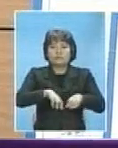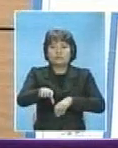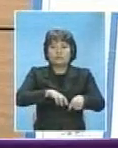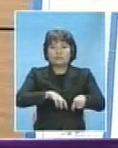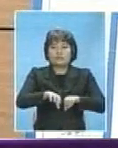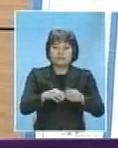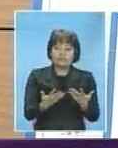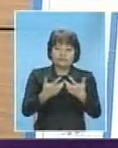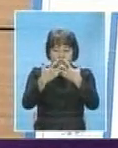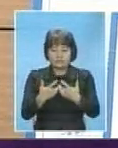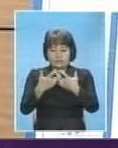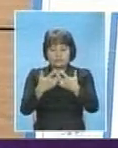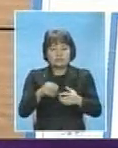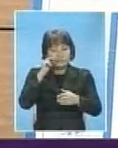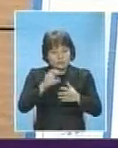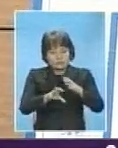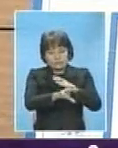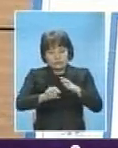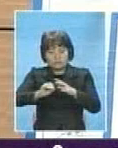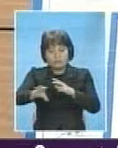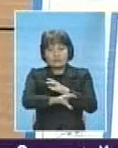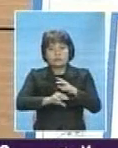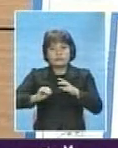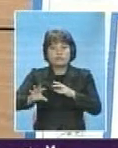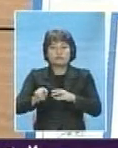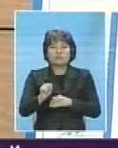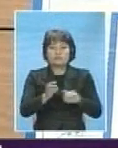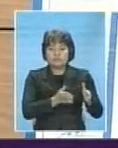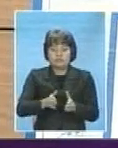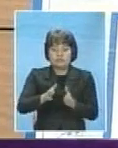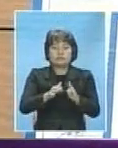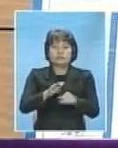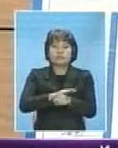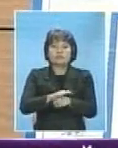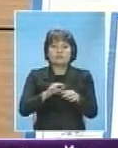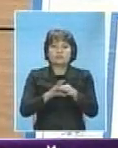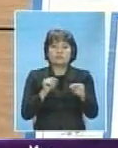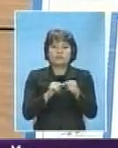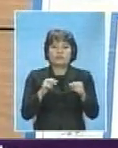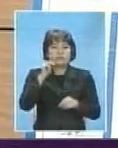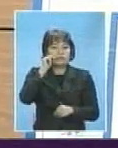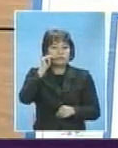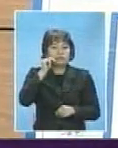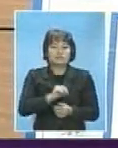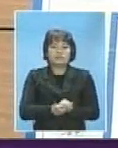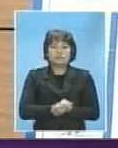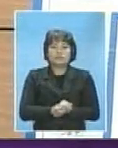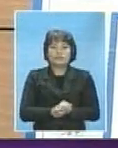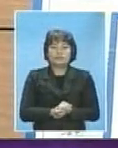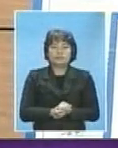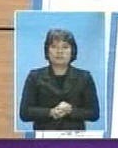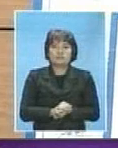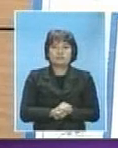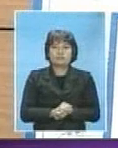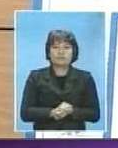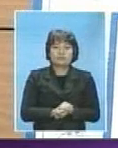หรือมีเครื่องสูบน้ำคลองและประตูระบายน้ำที่เพียงพอต่อปริมาณมวลน้ำครับเหตุการณ์ดังกล่าวนั้นนะครับเรียกได้ว่าเริ่ม